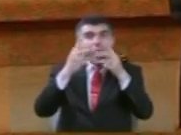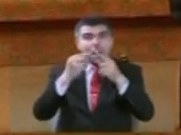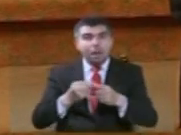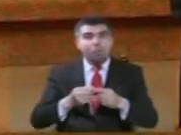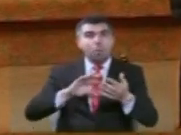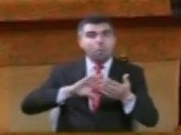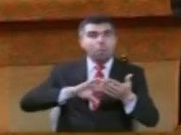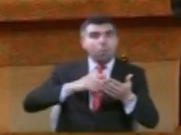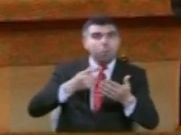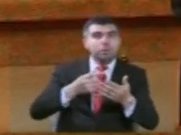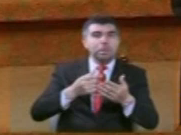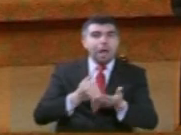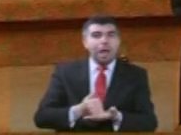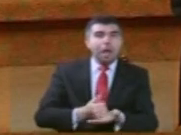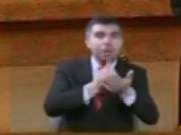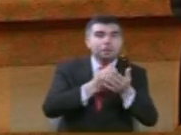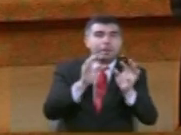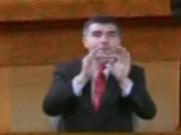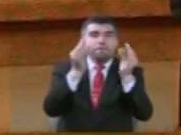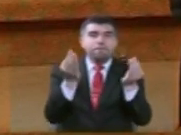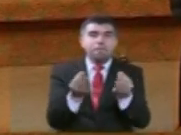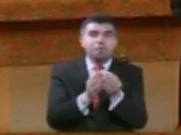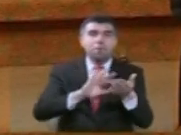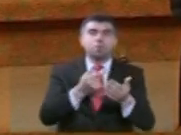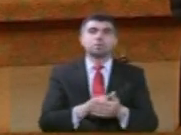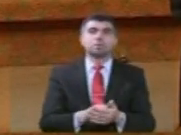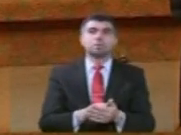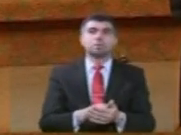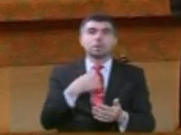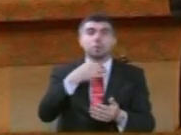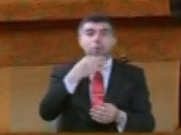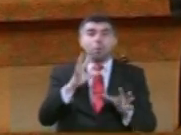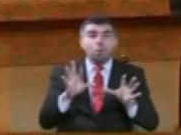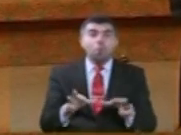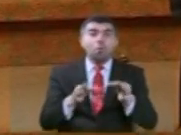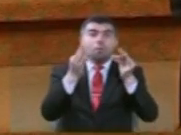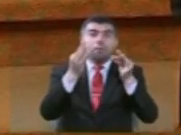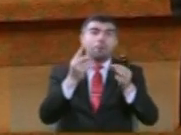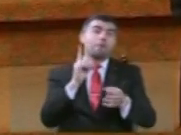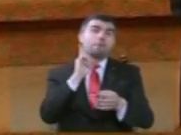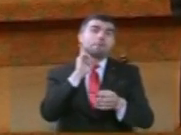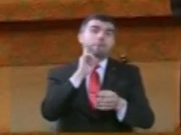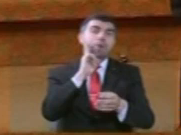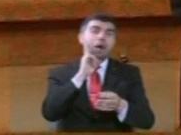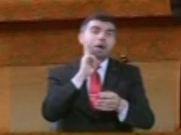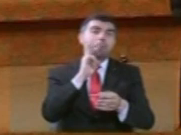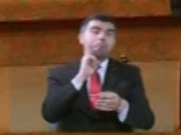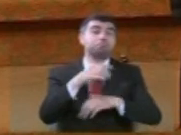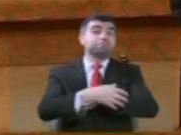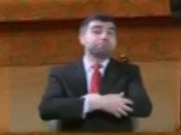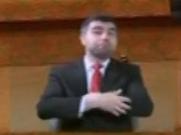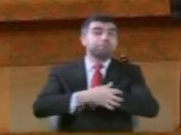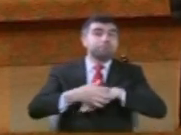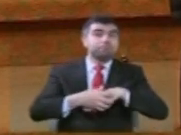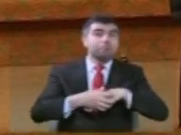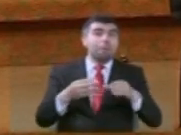التكافل العائلي، أفيدكم أنه قد بلغ عدد الأمهات المعوزات